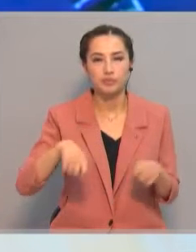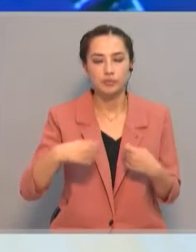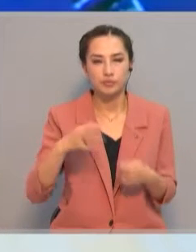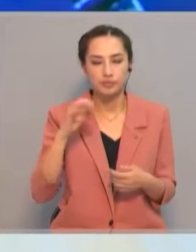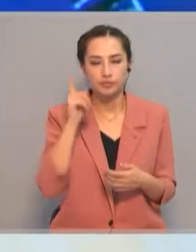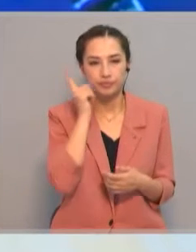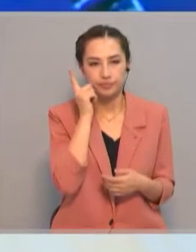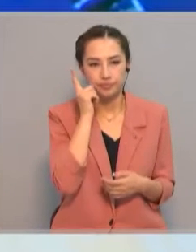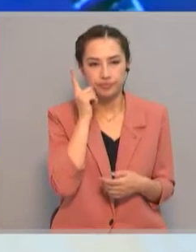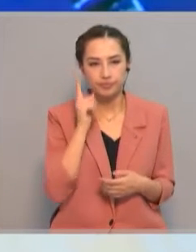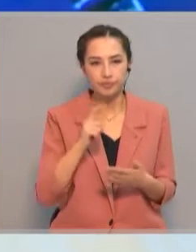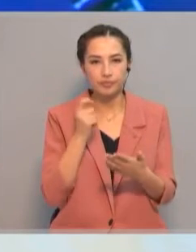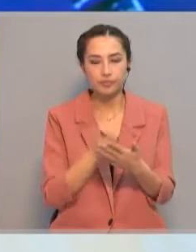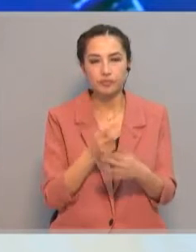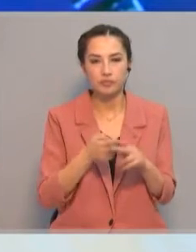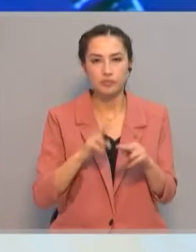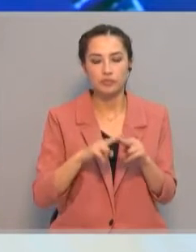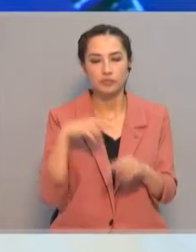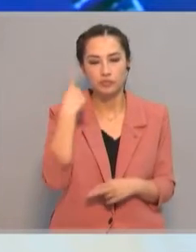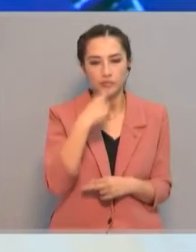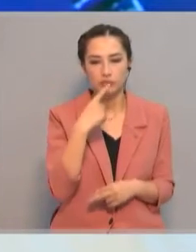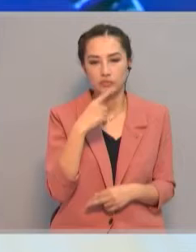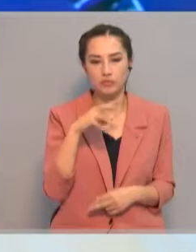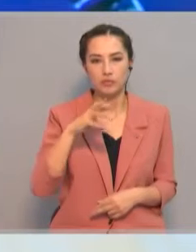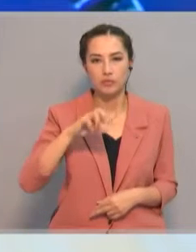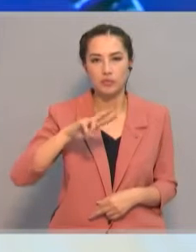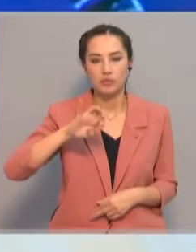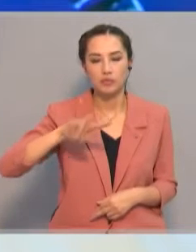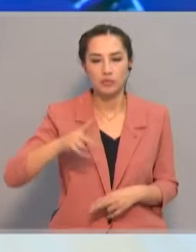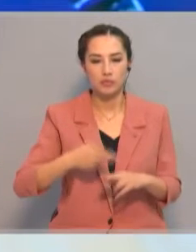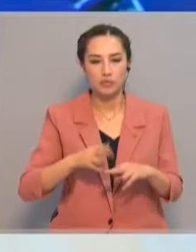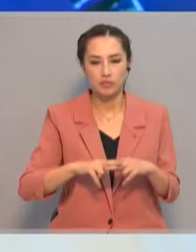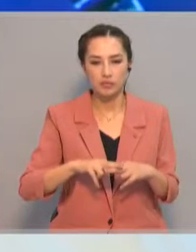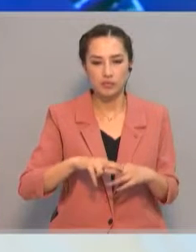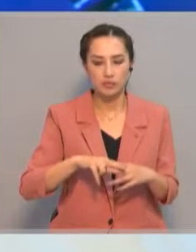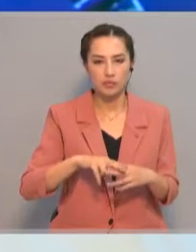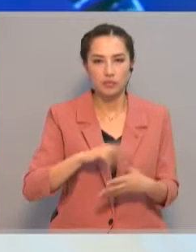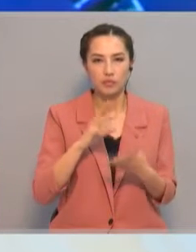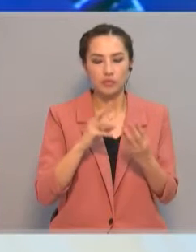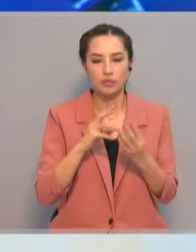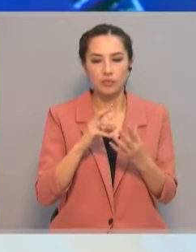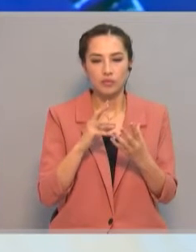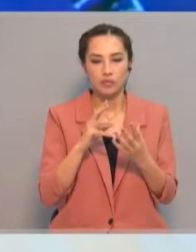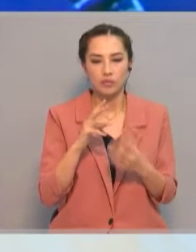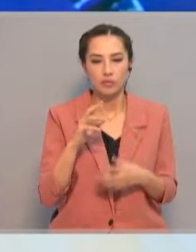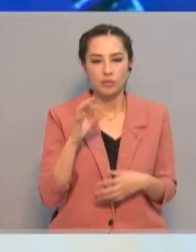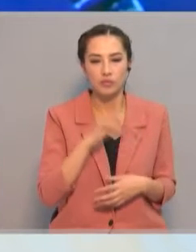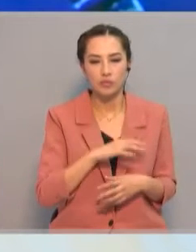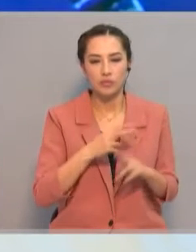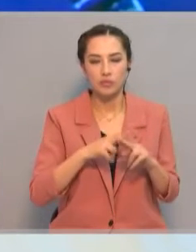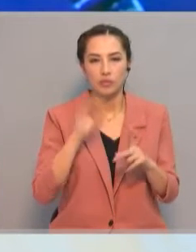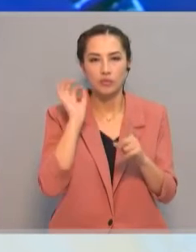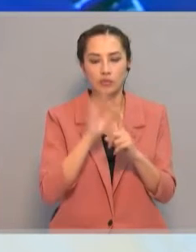разделить частные переводы физических лиц от мобильных платежей которые осуществляются в предпринимательских